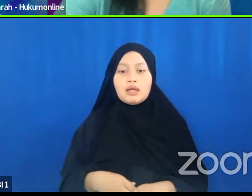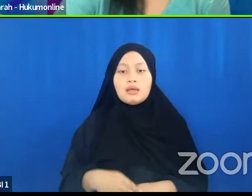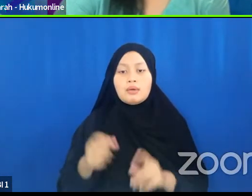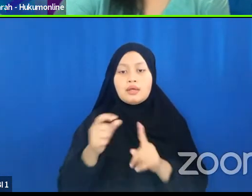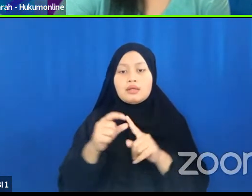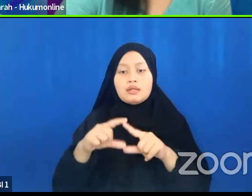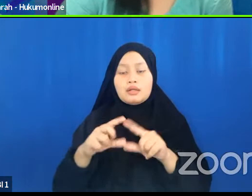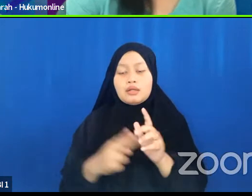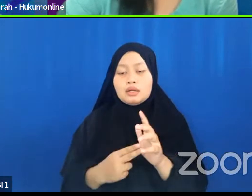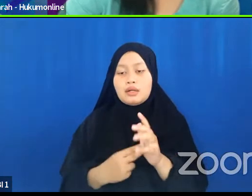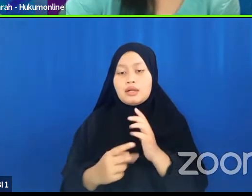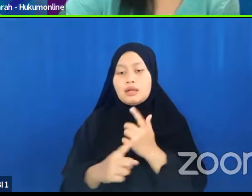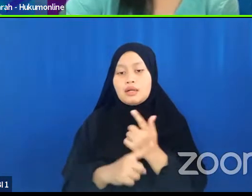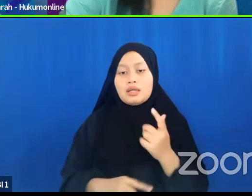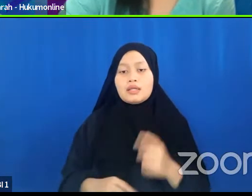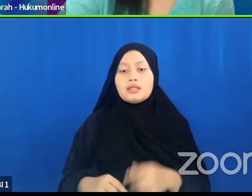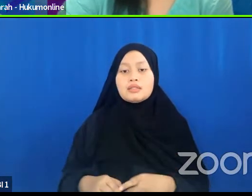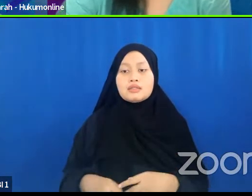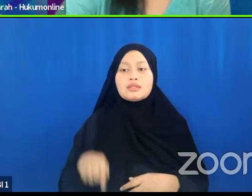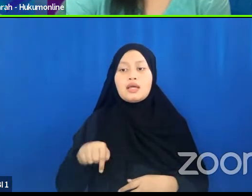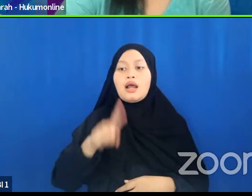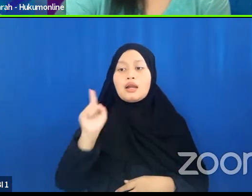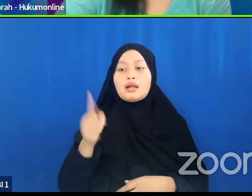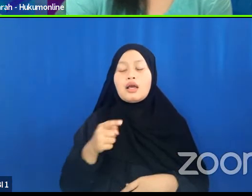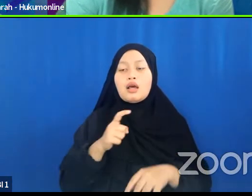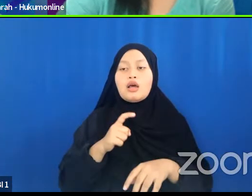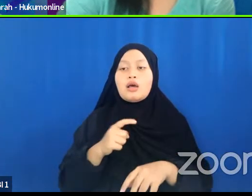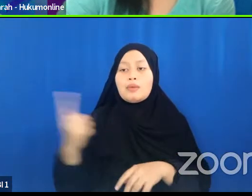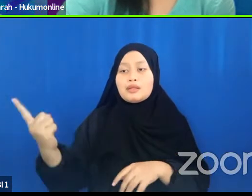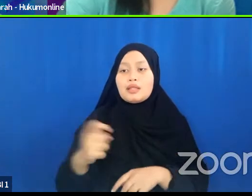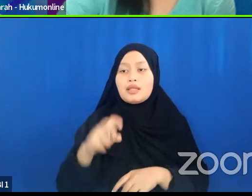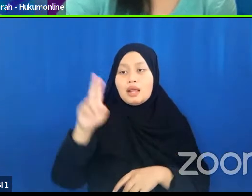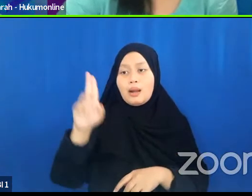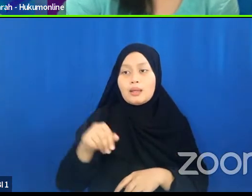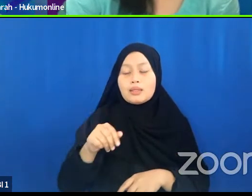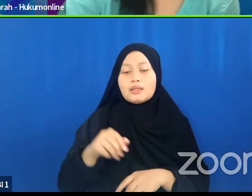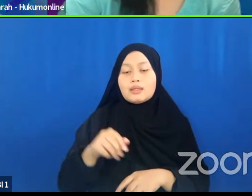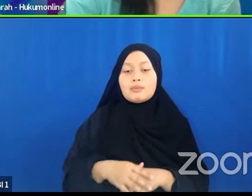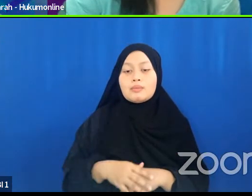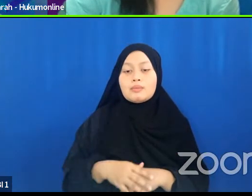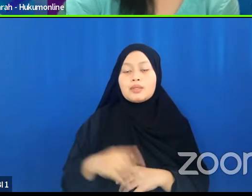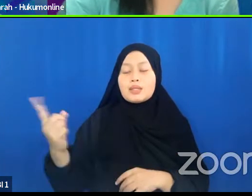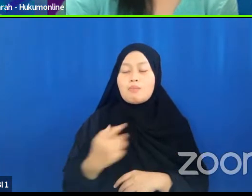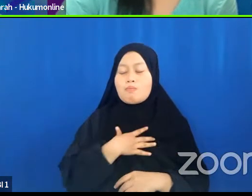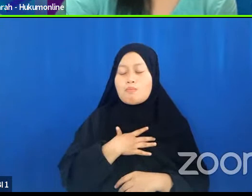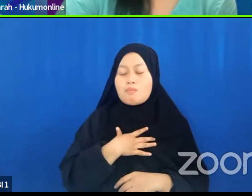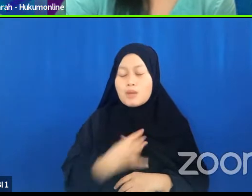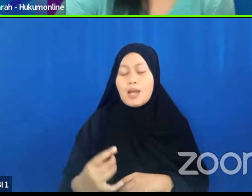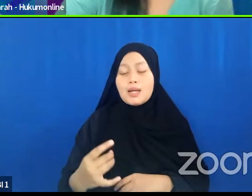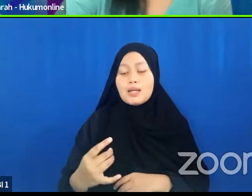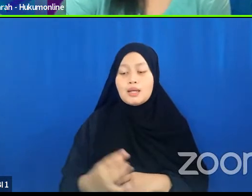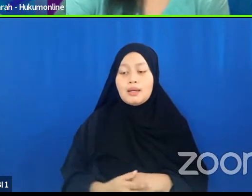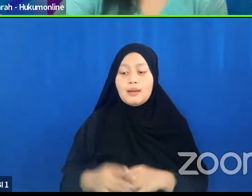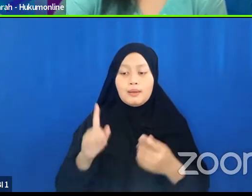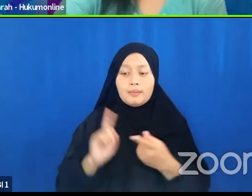pada Nikita ada Raun kedua ya untuk pertanyaan dan ini pertanyaannya menarik pertama dari